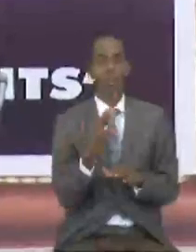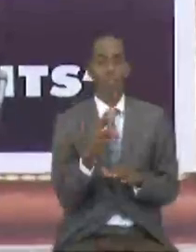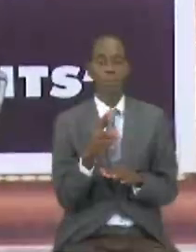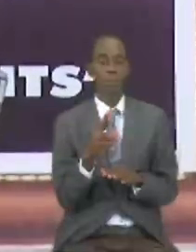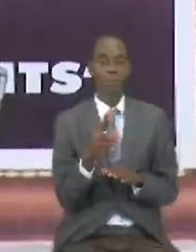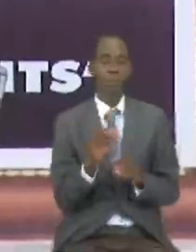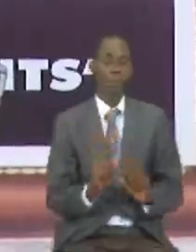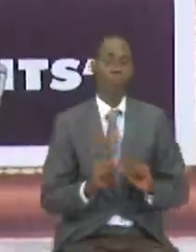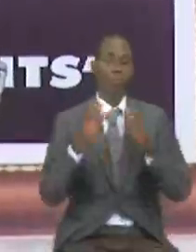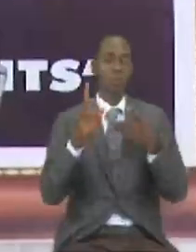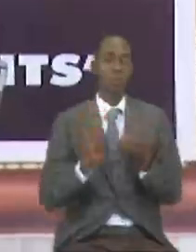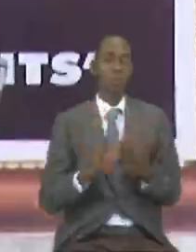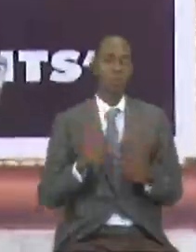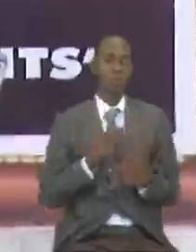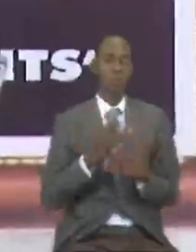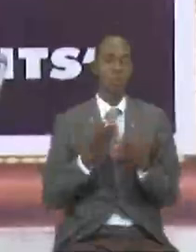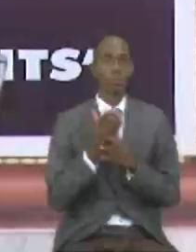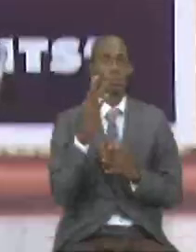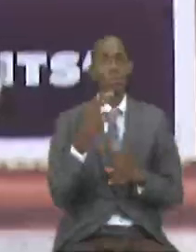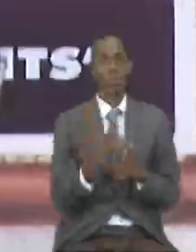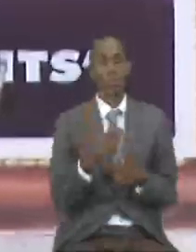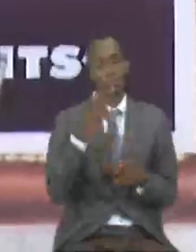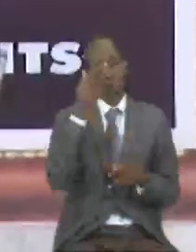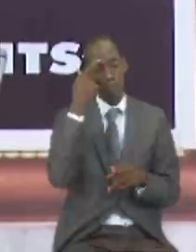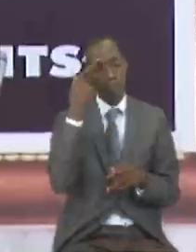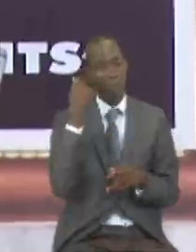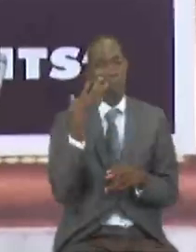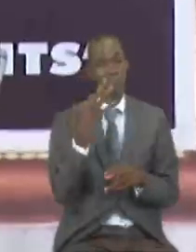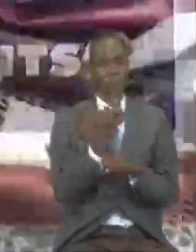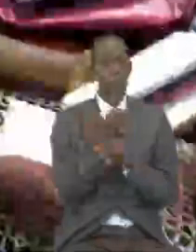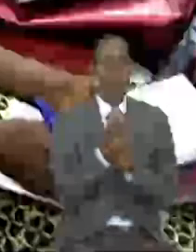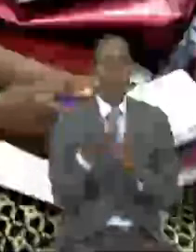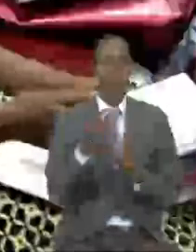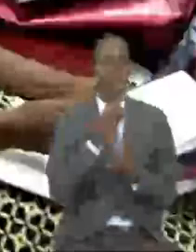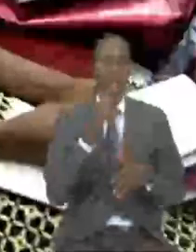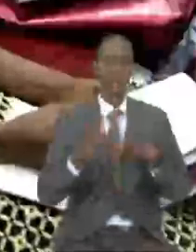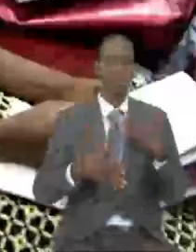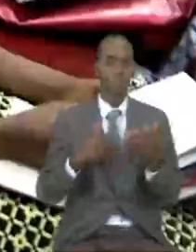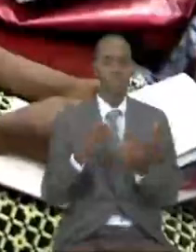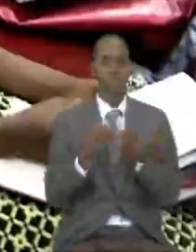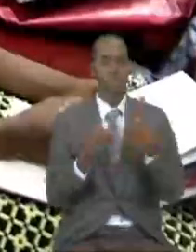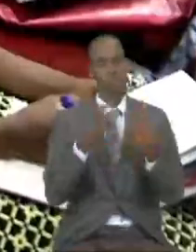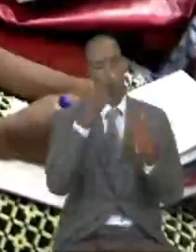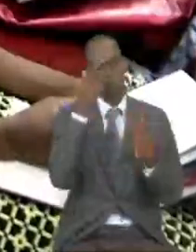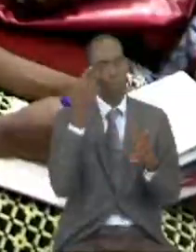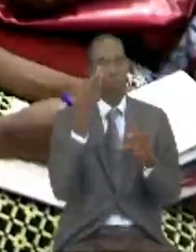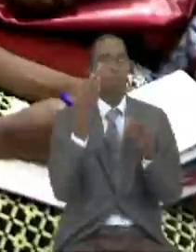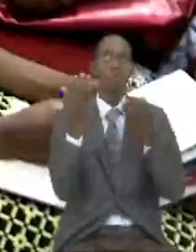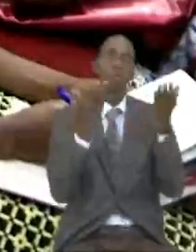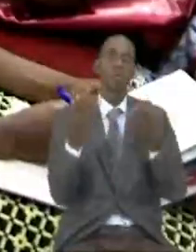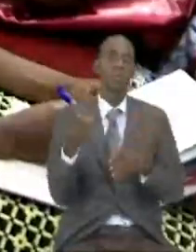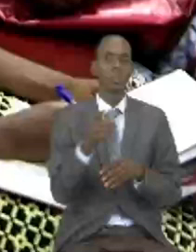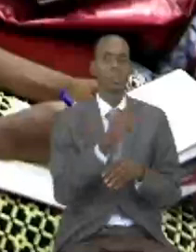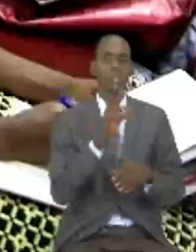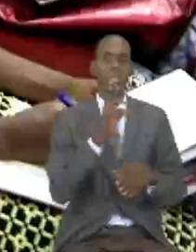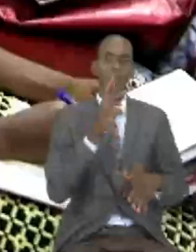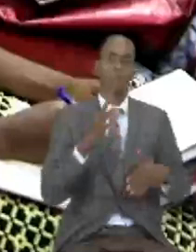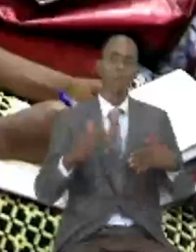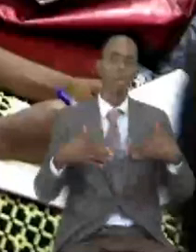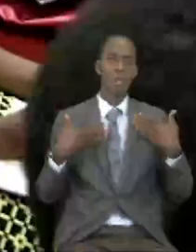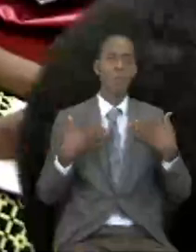se réjouissaient parce qu'ils portaient de fruits. Un, à cause du salut, ils se réjouissaient. Deux, à cause du service, ils